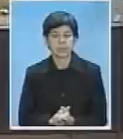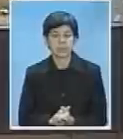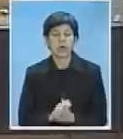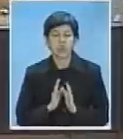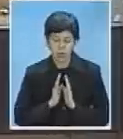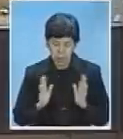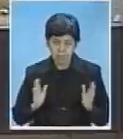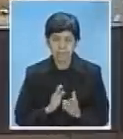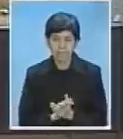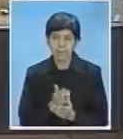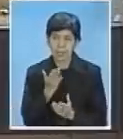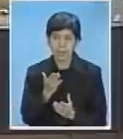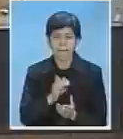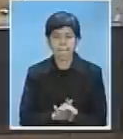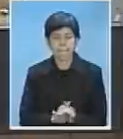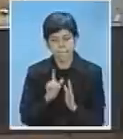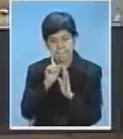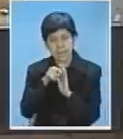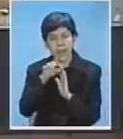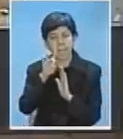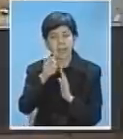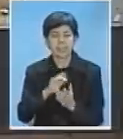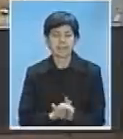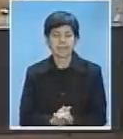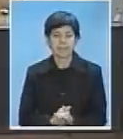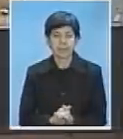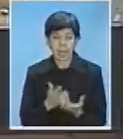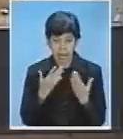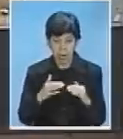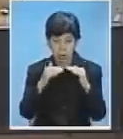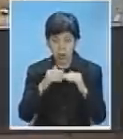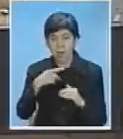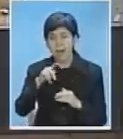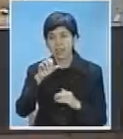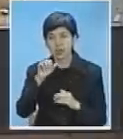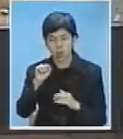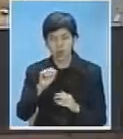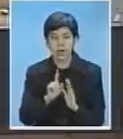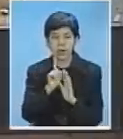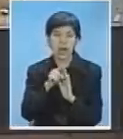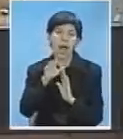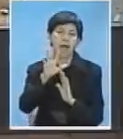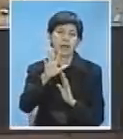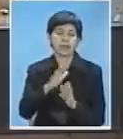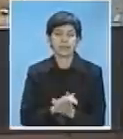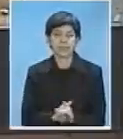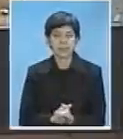เชิญท่านอภิชาติกาลิการครับ8นาทีนะฮะแล้วตามด้วยท่านประสงค์นุรักษ์5นาทีครับ